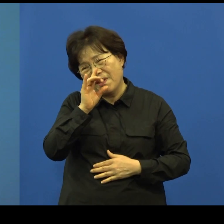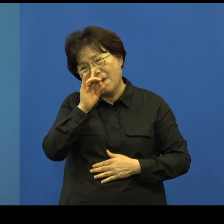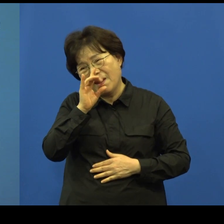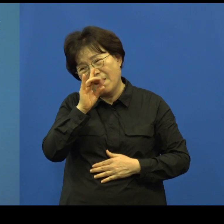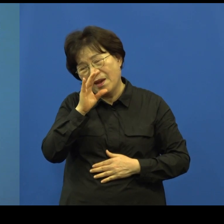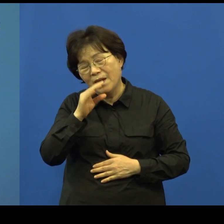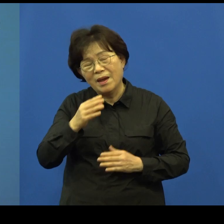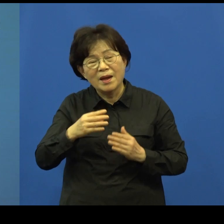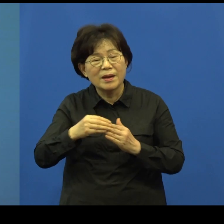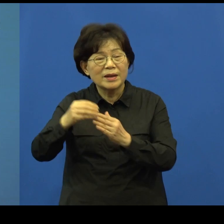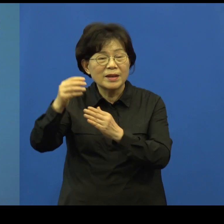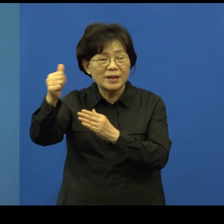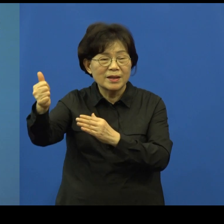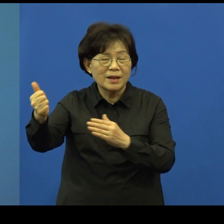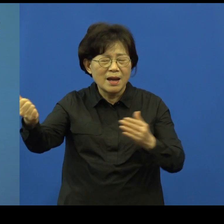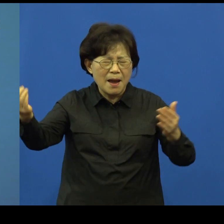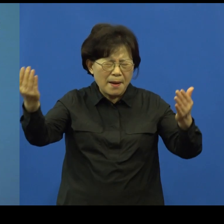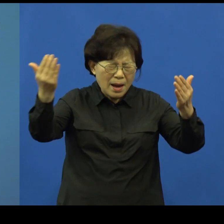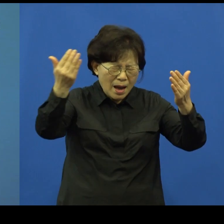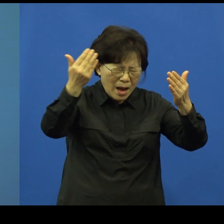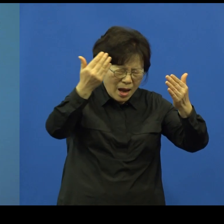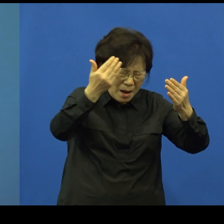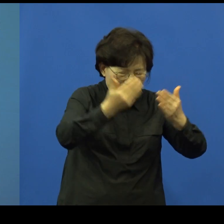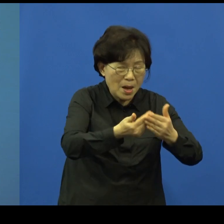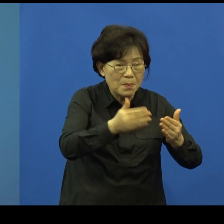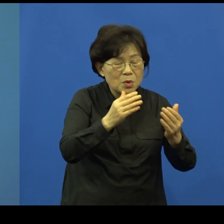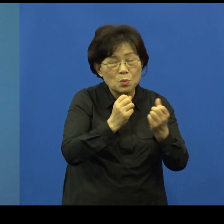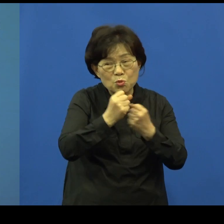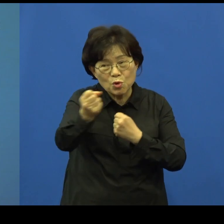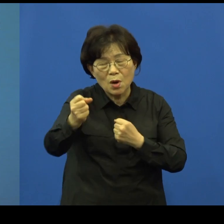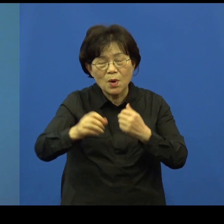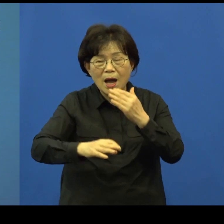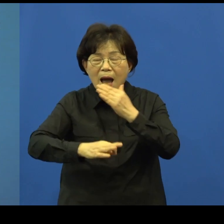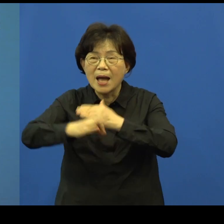그 리더는 캄캄한 밤에도 아침을 노래하는 거예요.